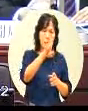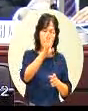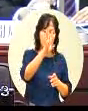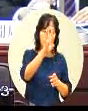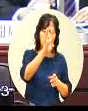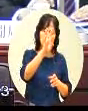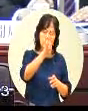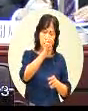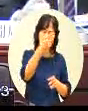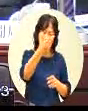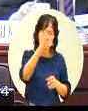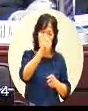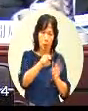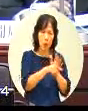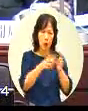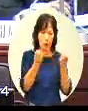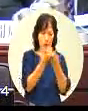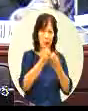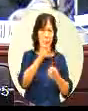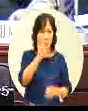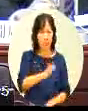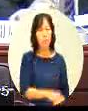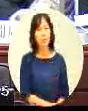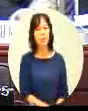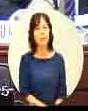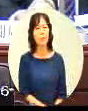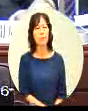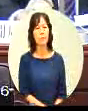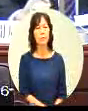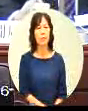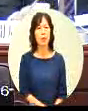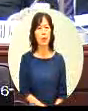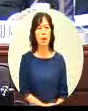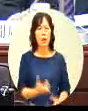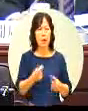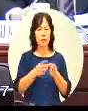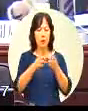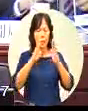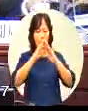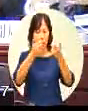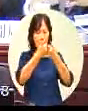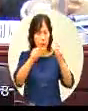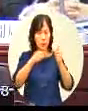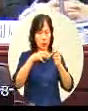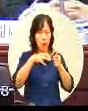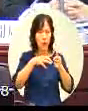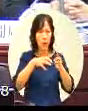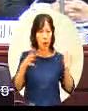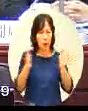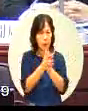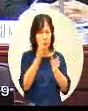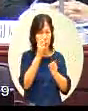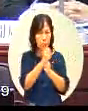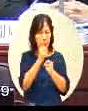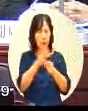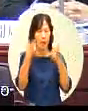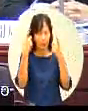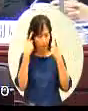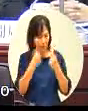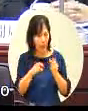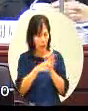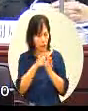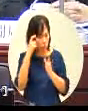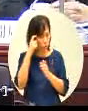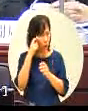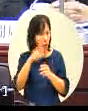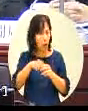146万的登革热，这些也是我们议会大家好像原本我们有议会